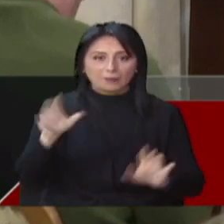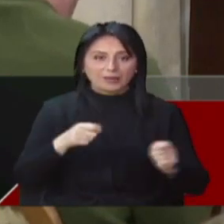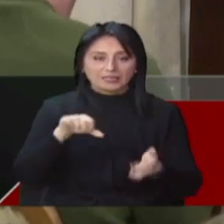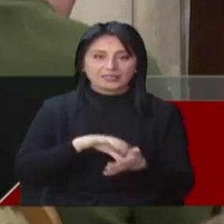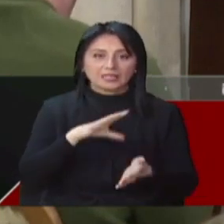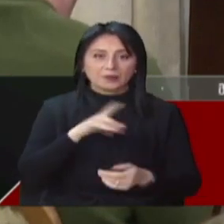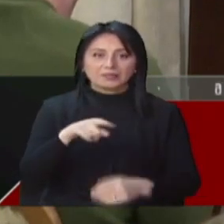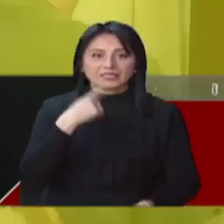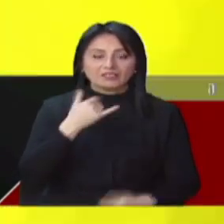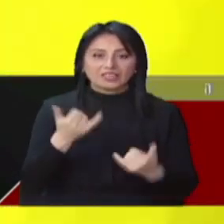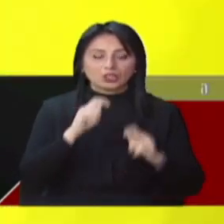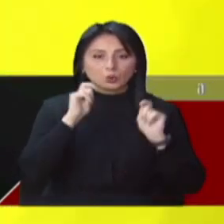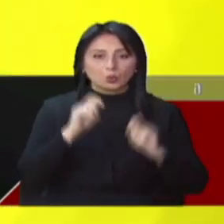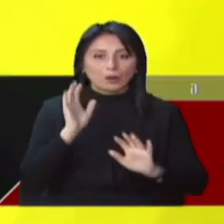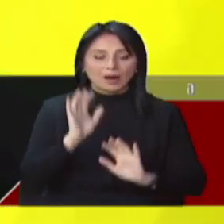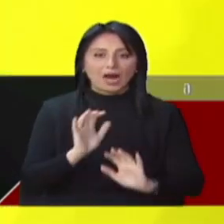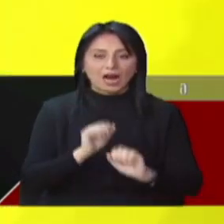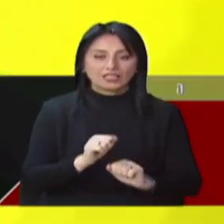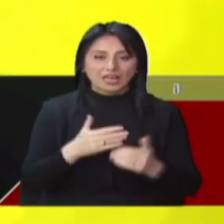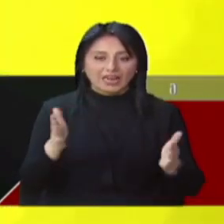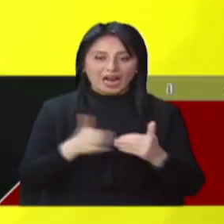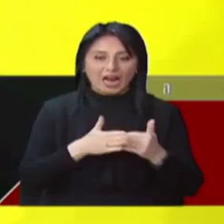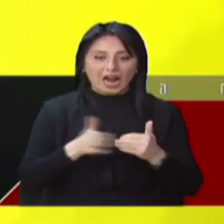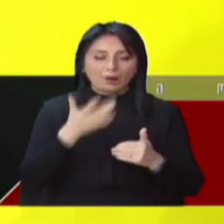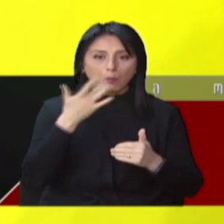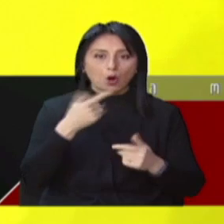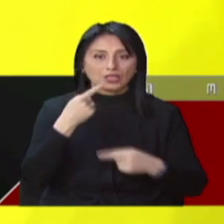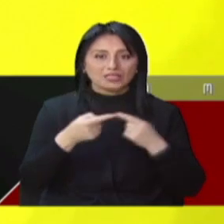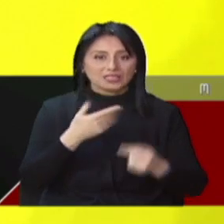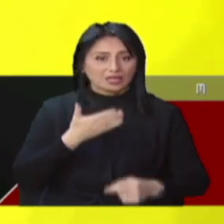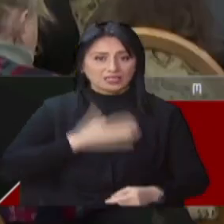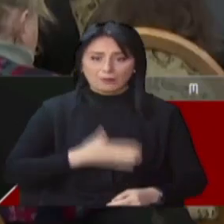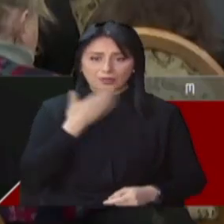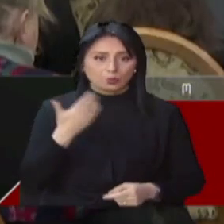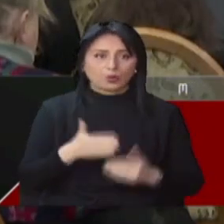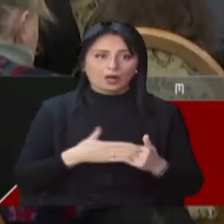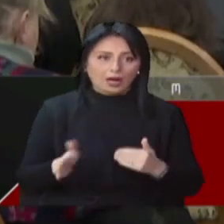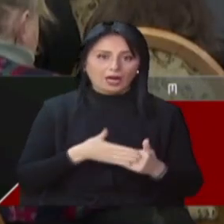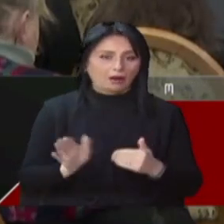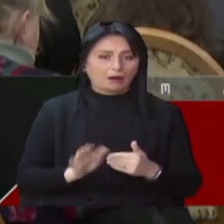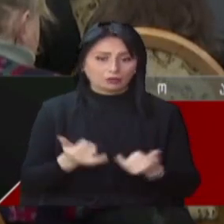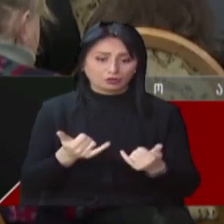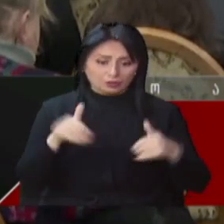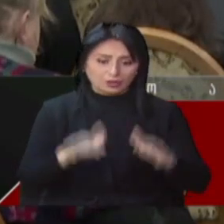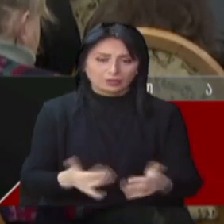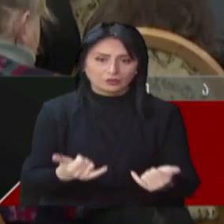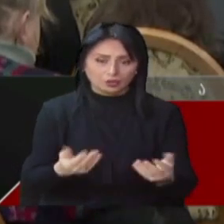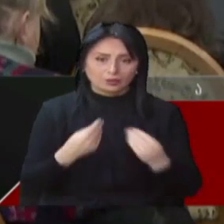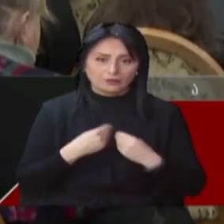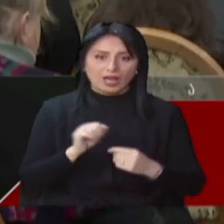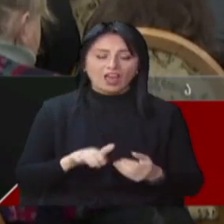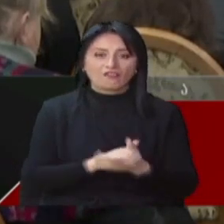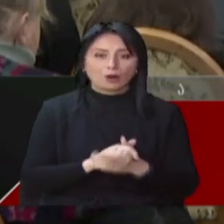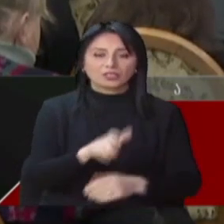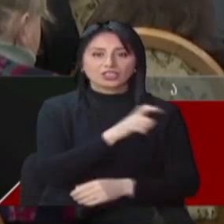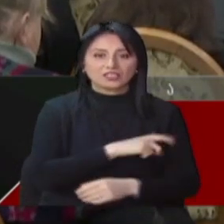ესწრებოდნენ. მისი თქმით, დღეს უკრაინის მხარდაჭერა ღია კარის პოლიტიკაზე საუბრით არასაკმარისია. კონკრეტული გადაწყვეტილების მაგალითად კი მან